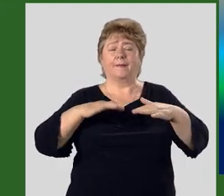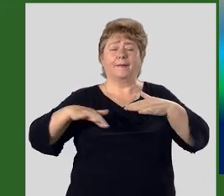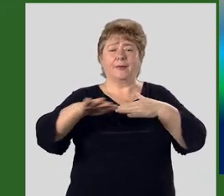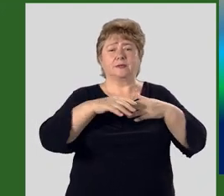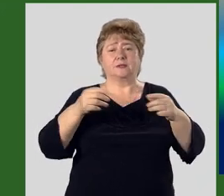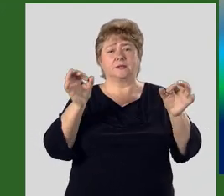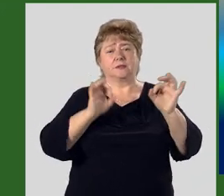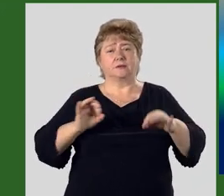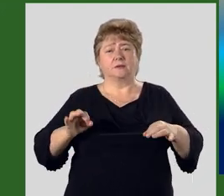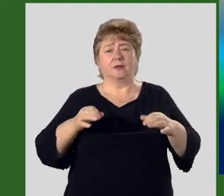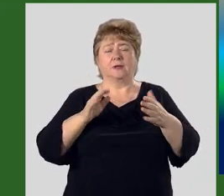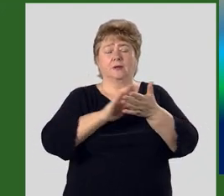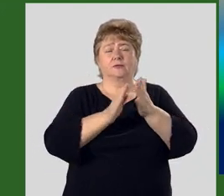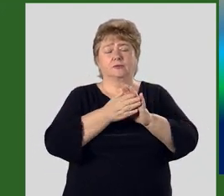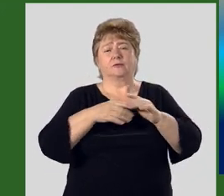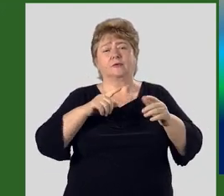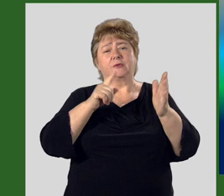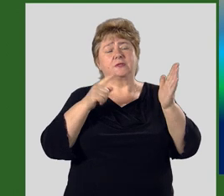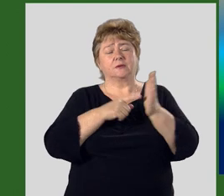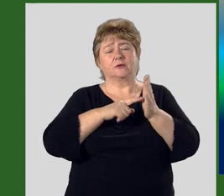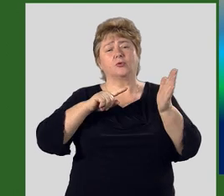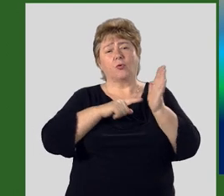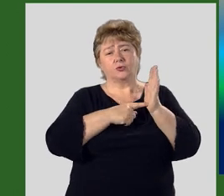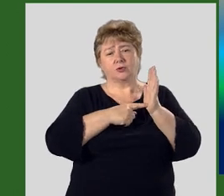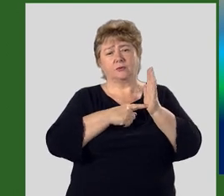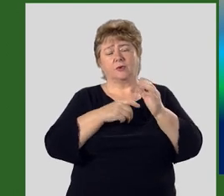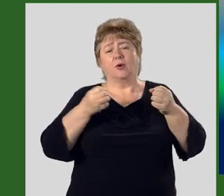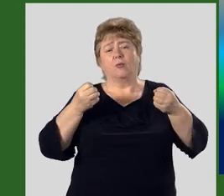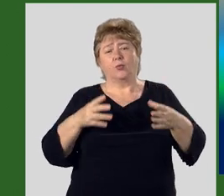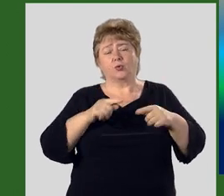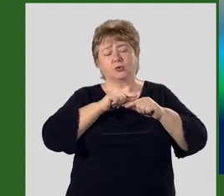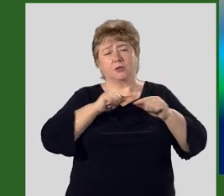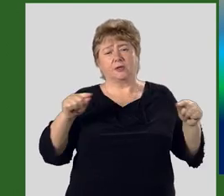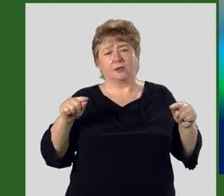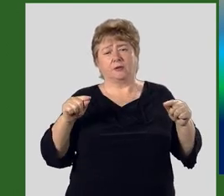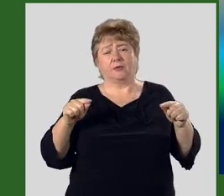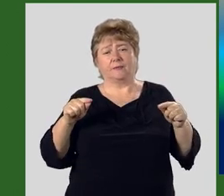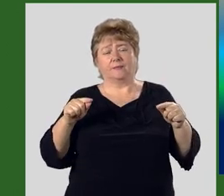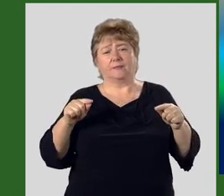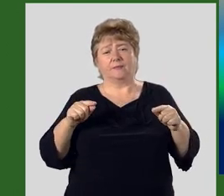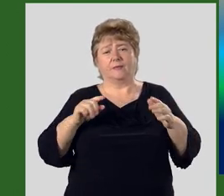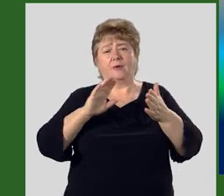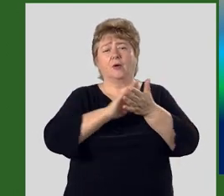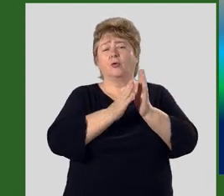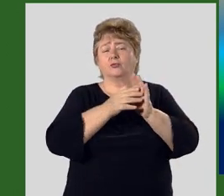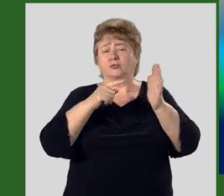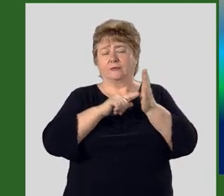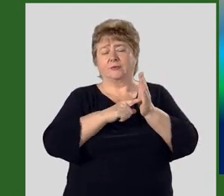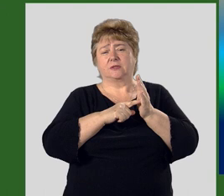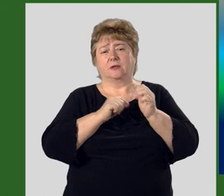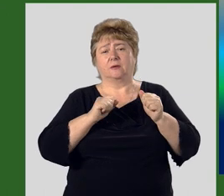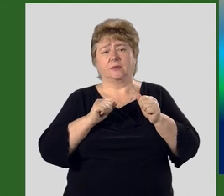изображают условными знаками, точками, просто линиями. Условными